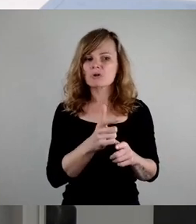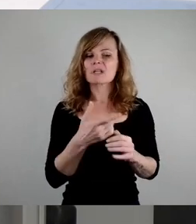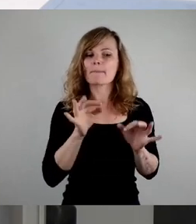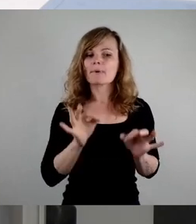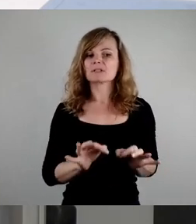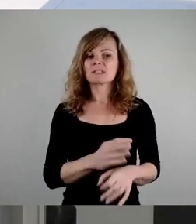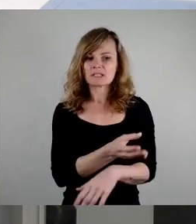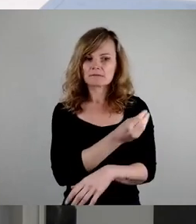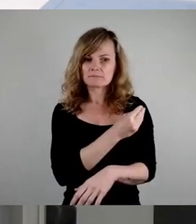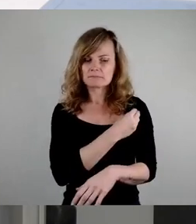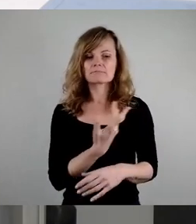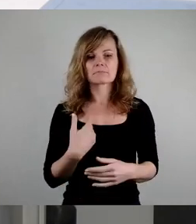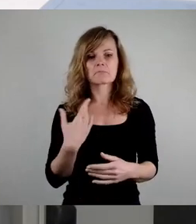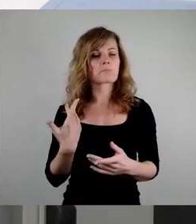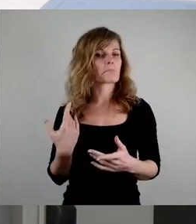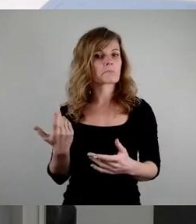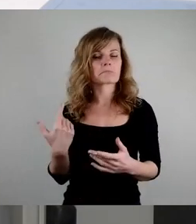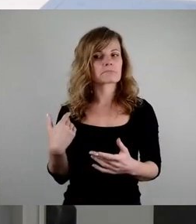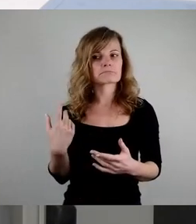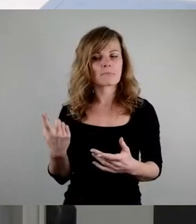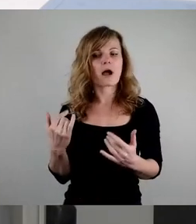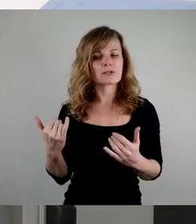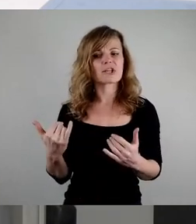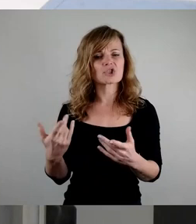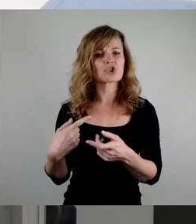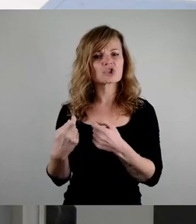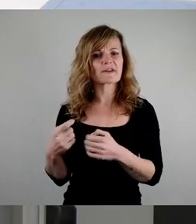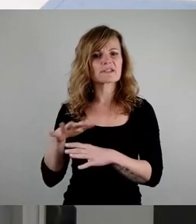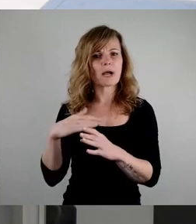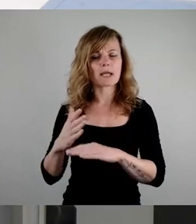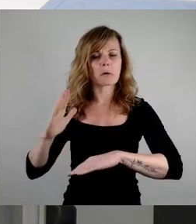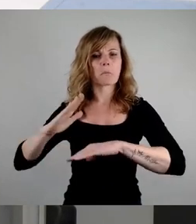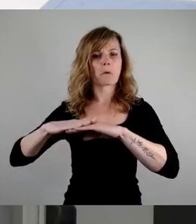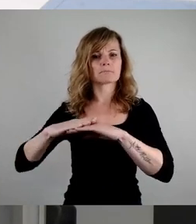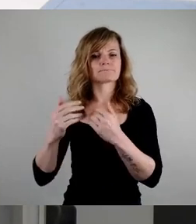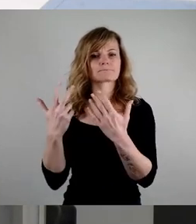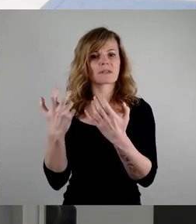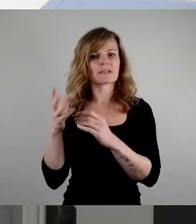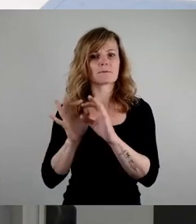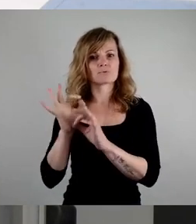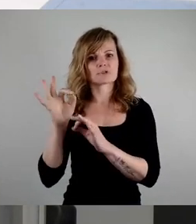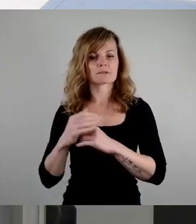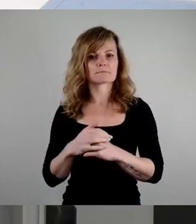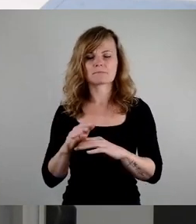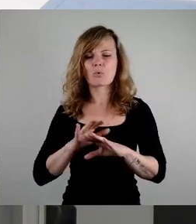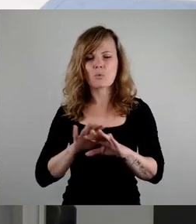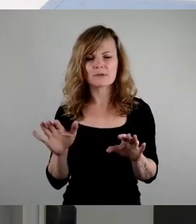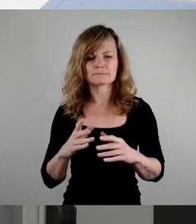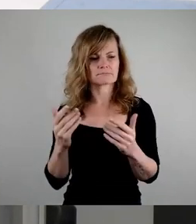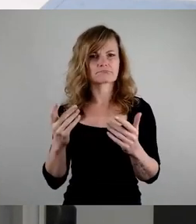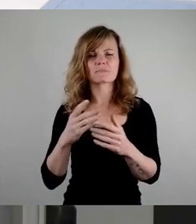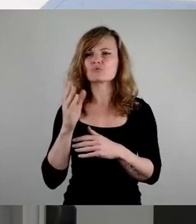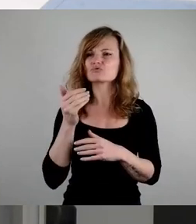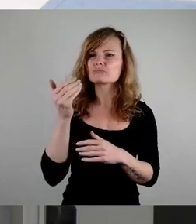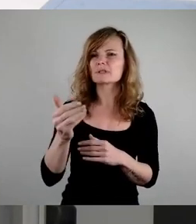nebenbei, ja, jetzt werden die Geschäftsbereiche gedeckelt mit 80%. Ohne irgendwie, dann später kam dann eine E-Mail